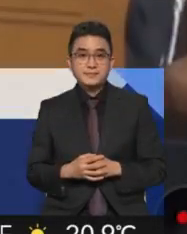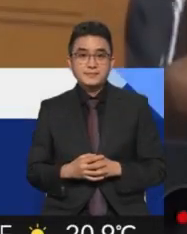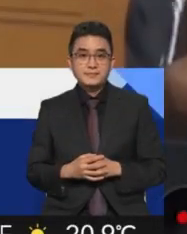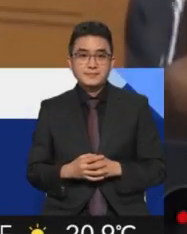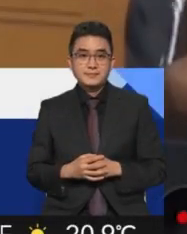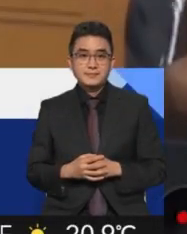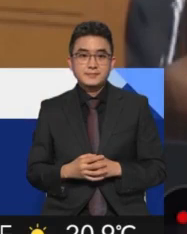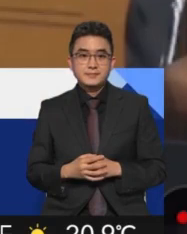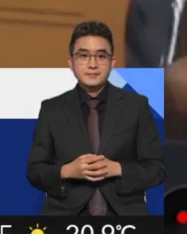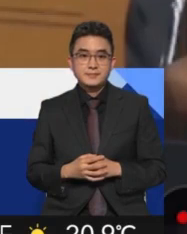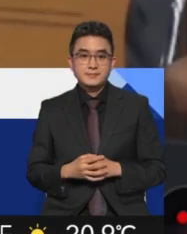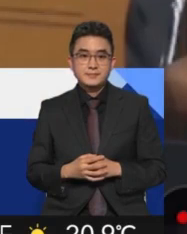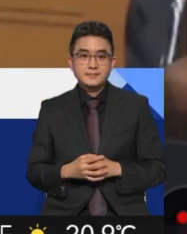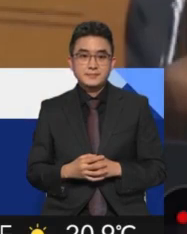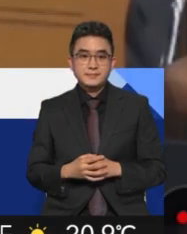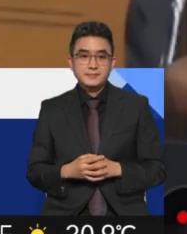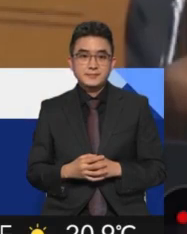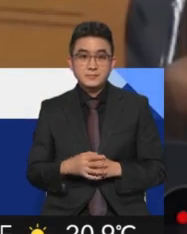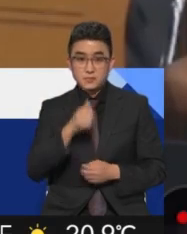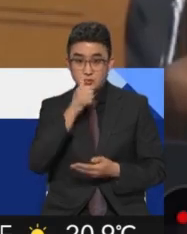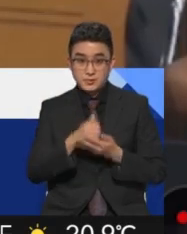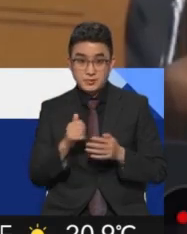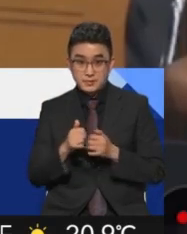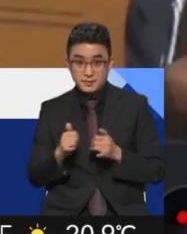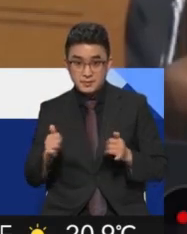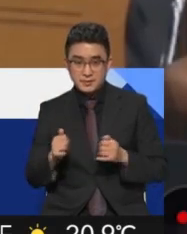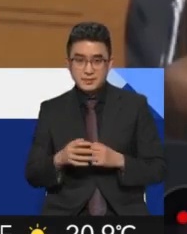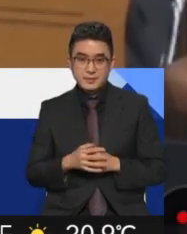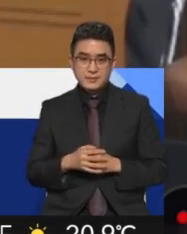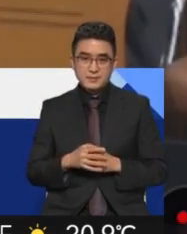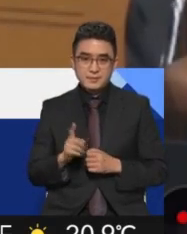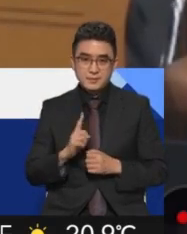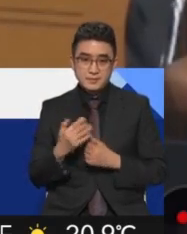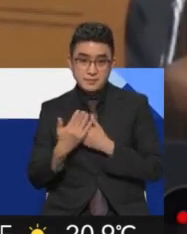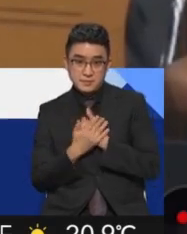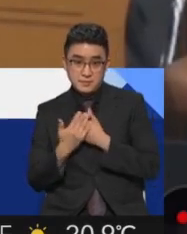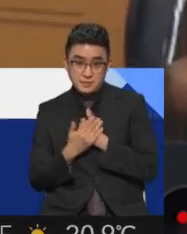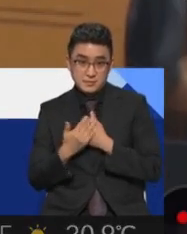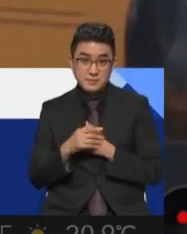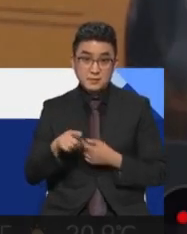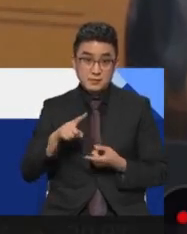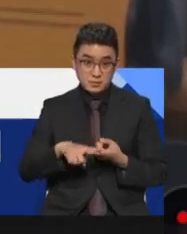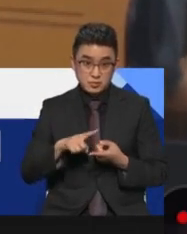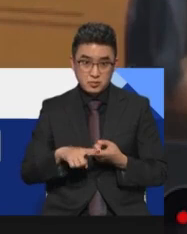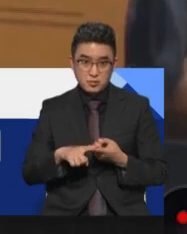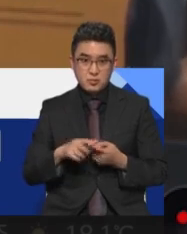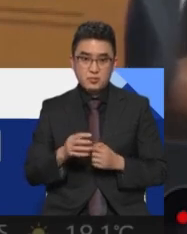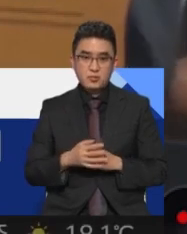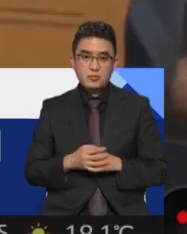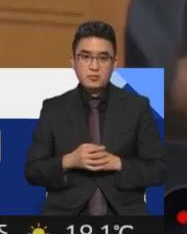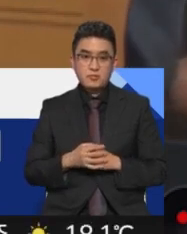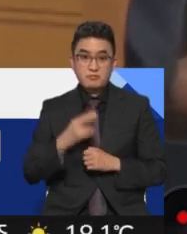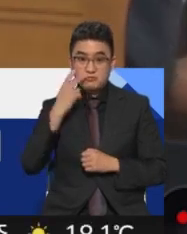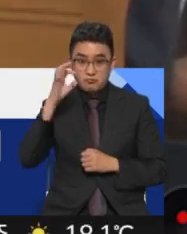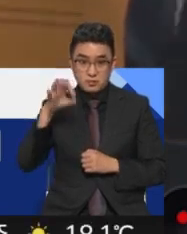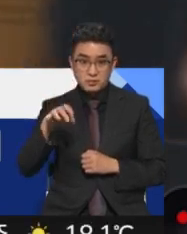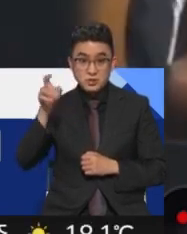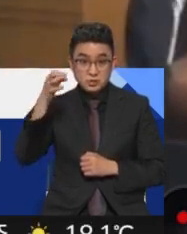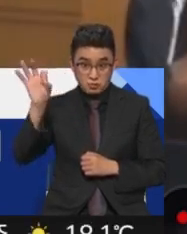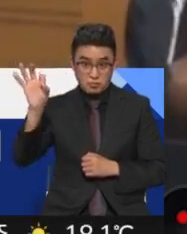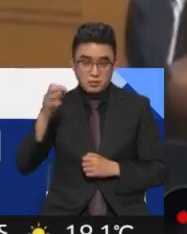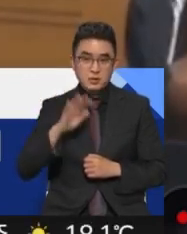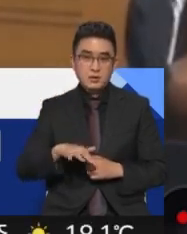플리박이닝 피의자가 진술을 하는 대가로 어떤 편의를 봐주거나 그런 거에 대해서 미국에서는 플리바게니 인정이 되고 있는데